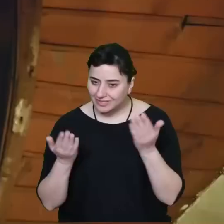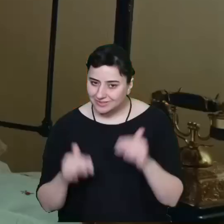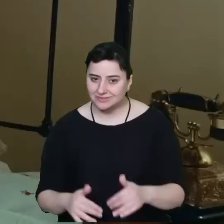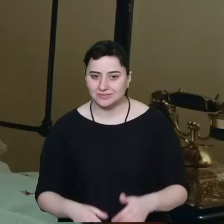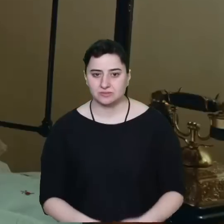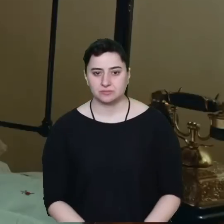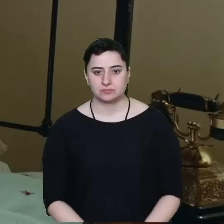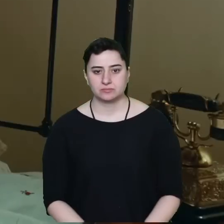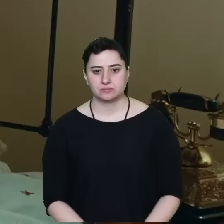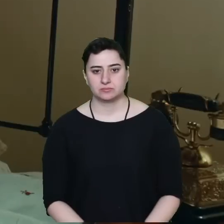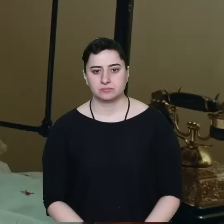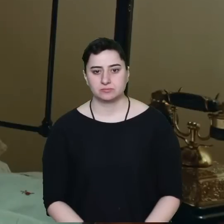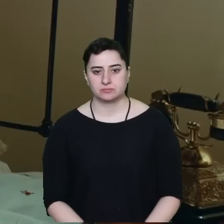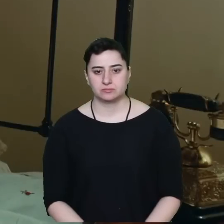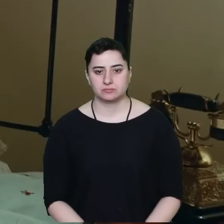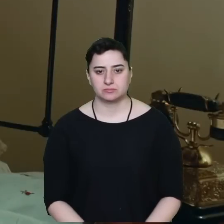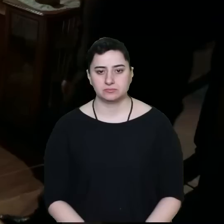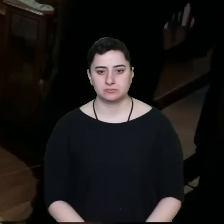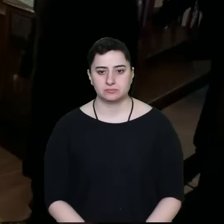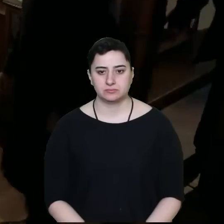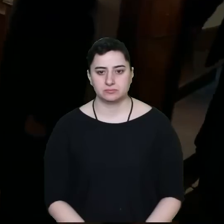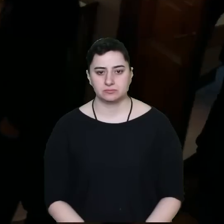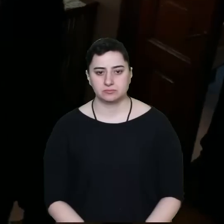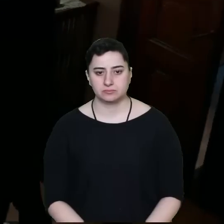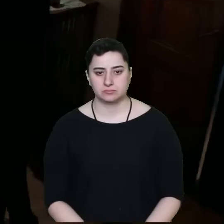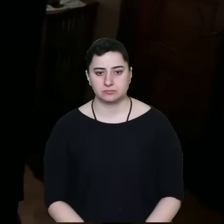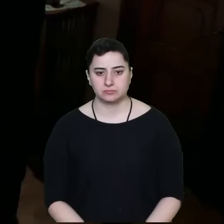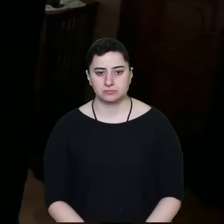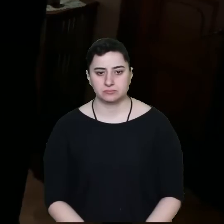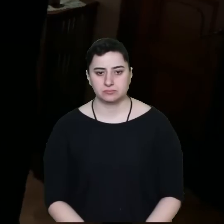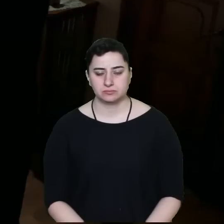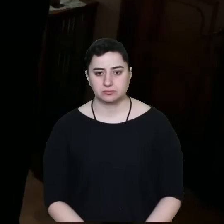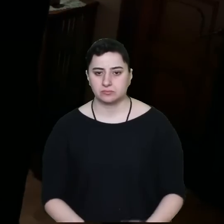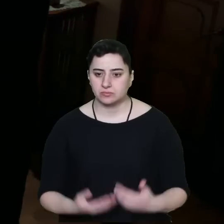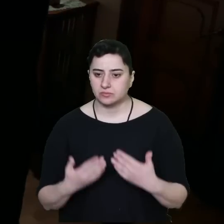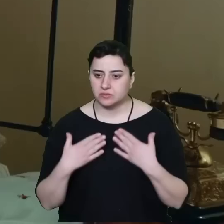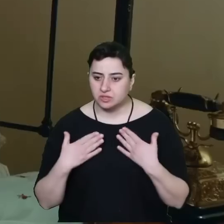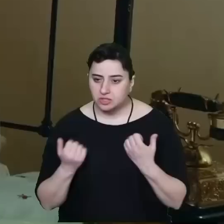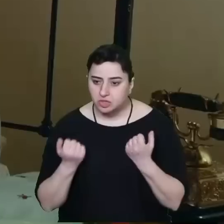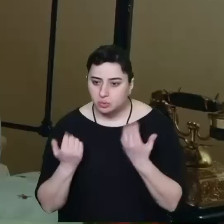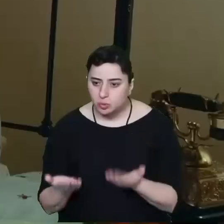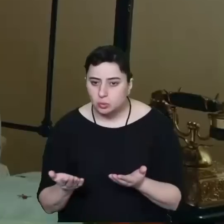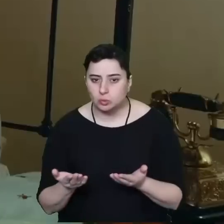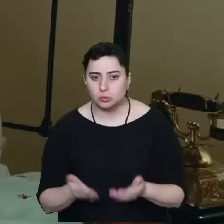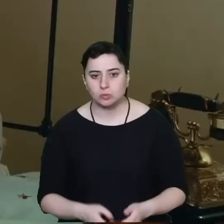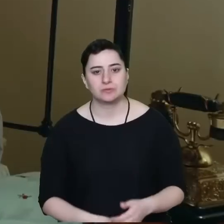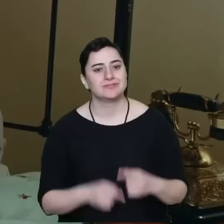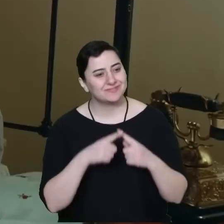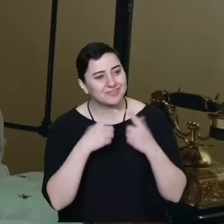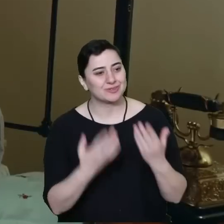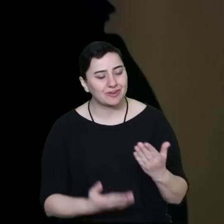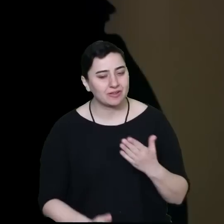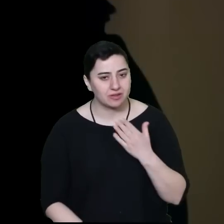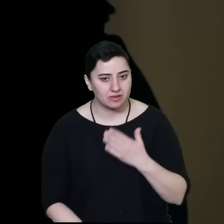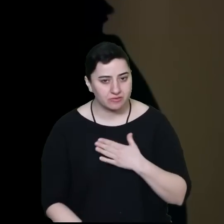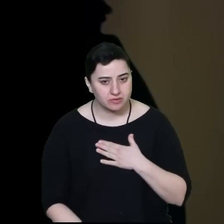efendim. Koruma kapıyı açtı. Adnan birkaç günlük sakalıyla yatakta. Geçmiş olsun Adnan. Teşekkür ederim